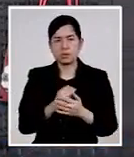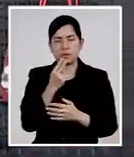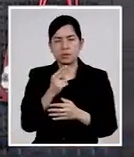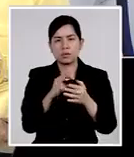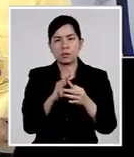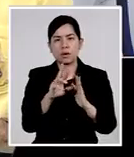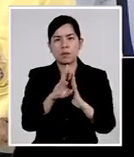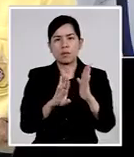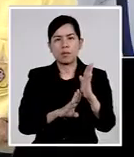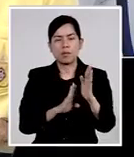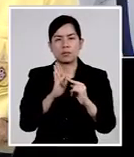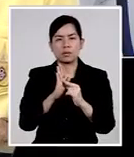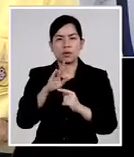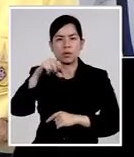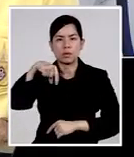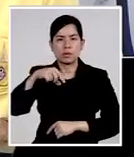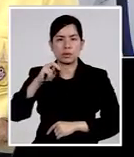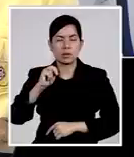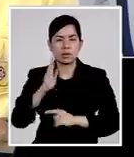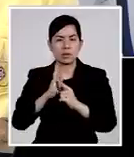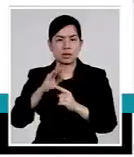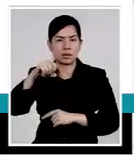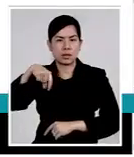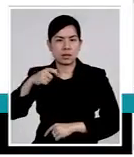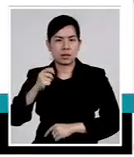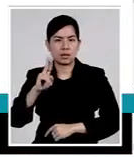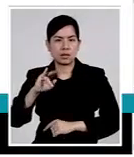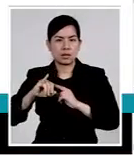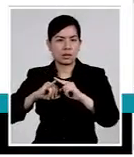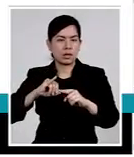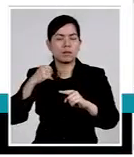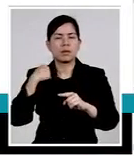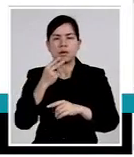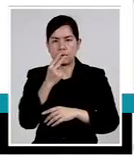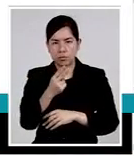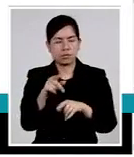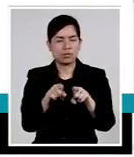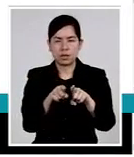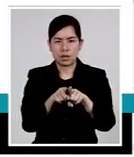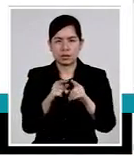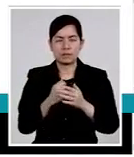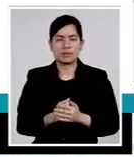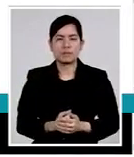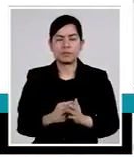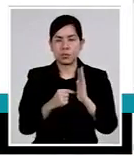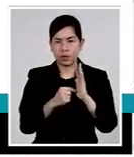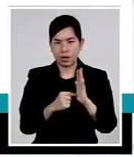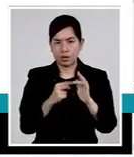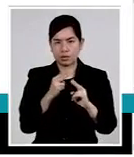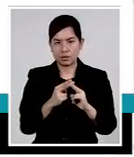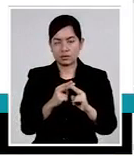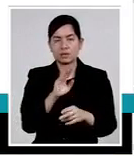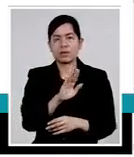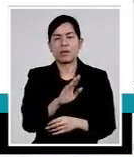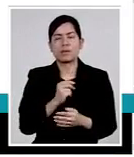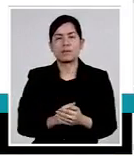อมหรือเปล่านะฮะก็ไปที่ XAM เหมือนเดิมนะครับ XAM นะครับ